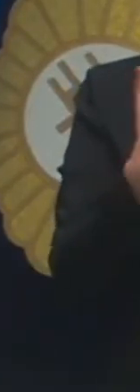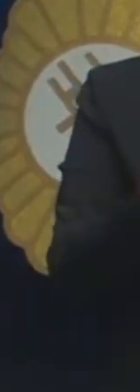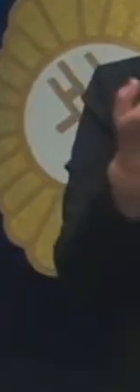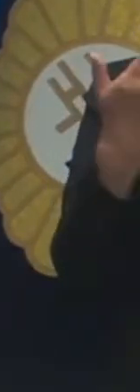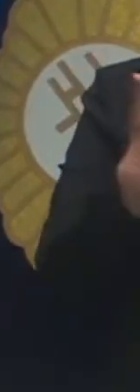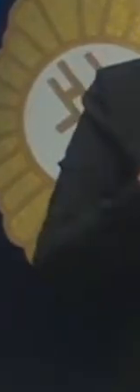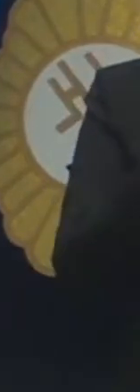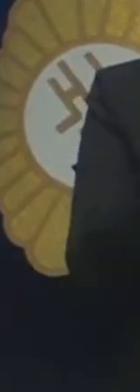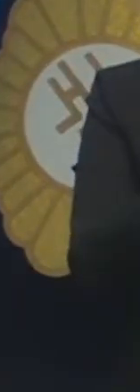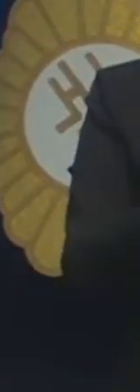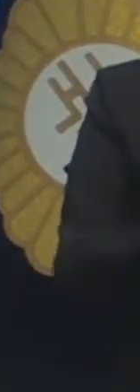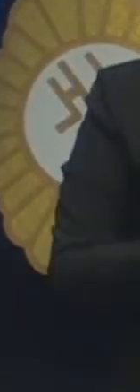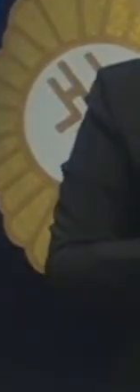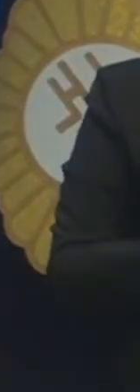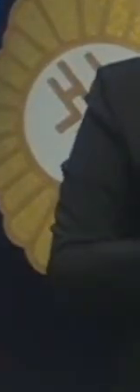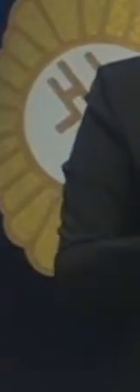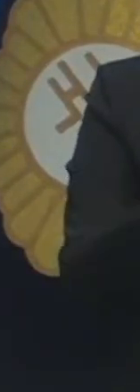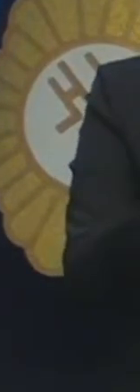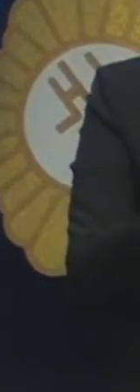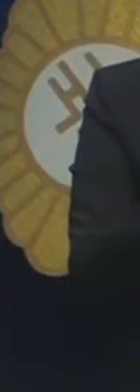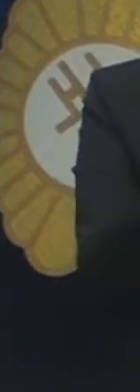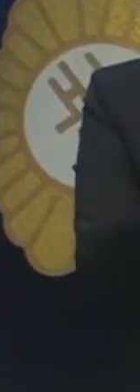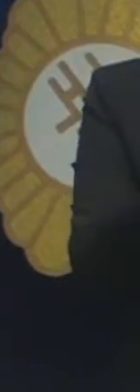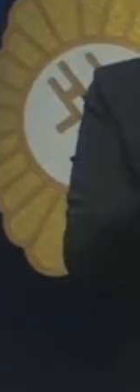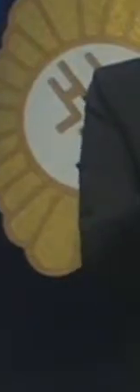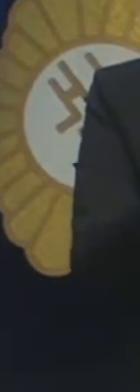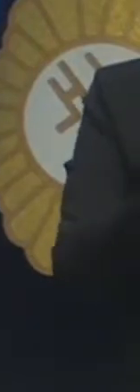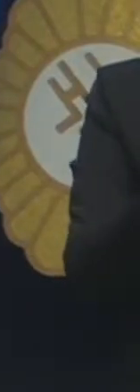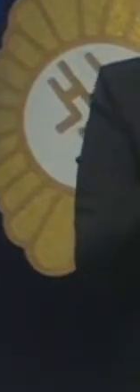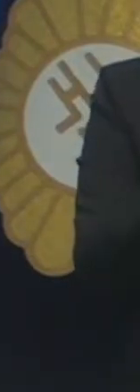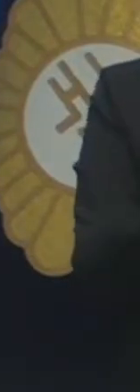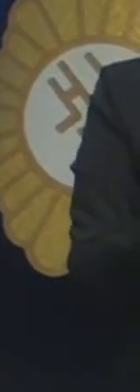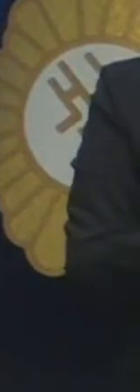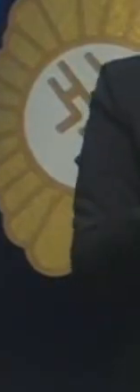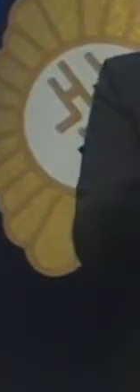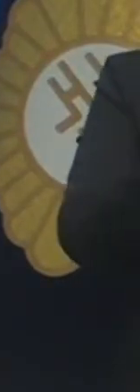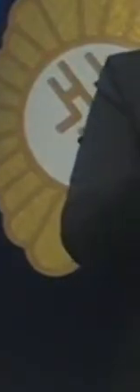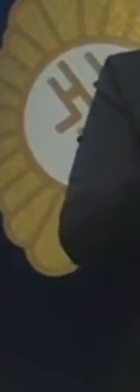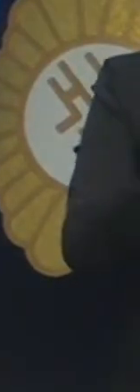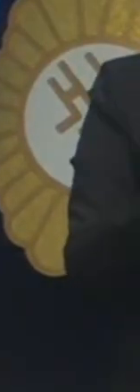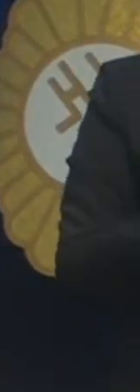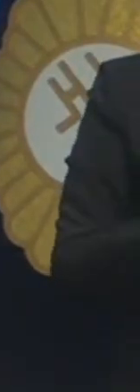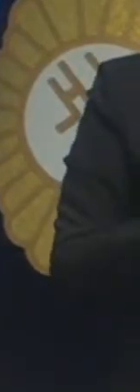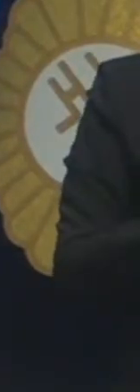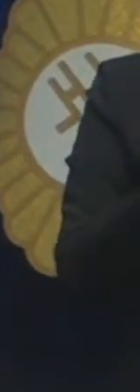있습니다. 이런 부당함도 개선될 수 있도록 대형유통업법에 입점